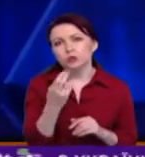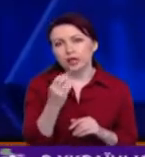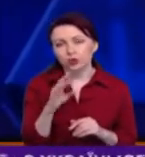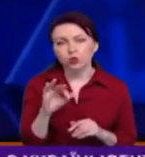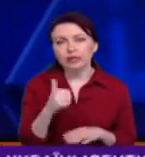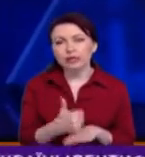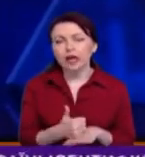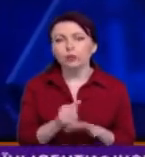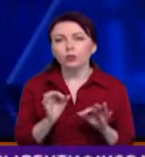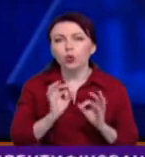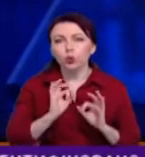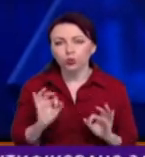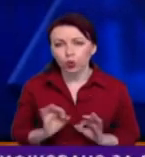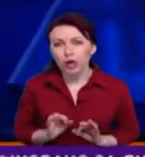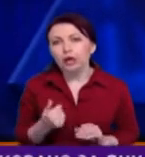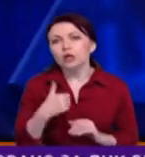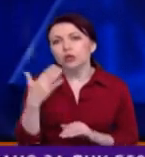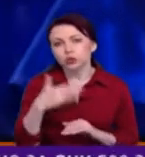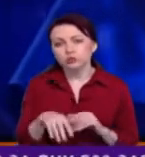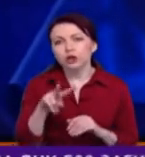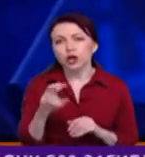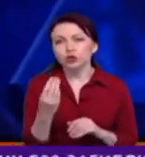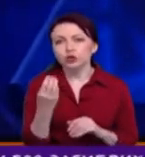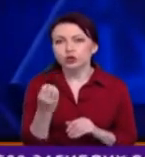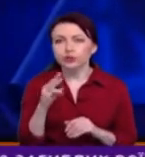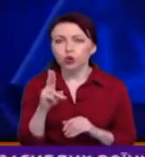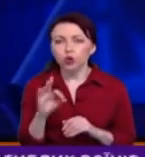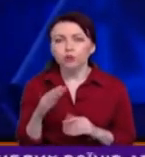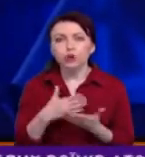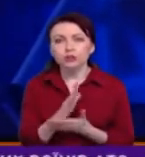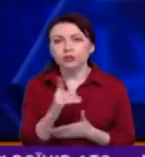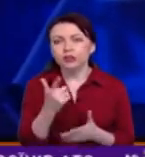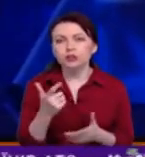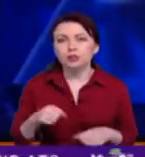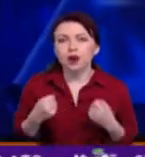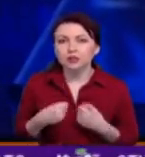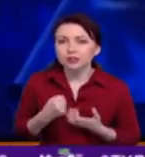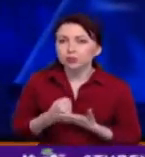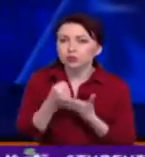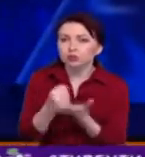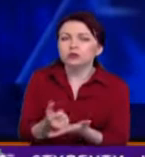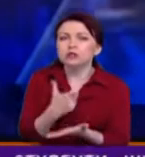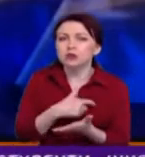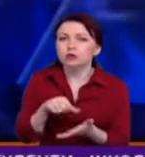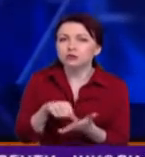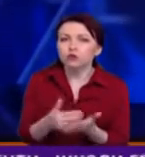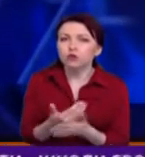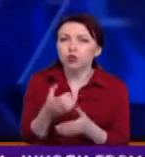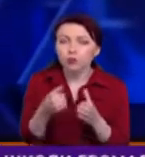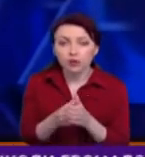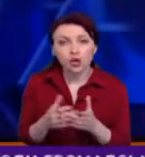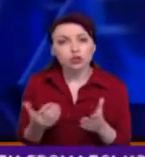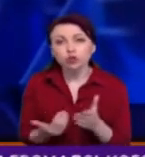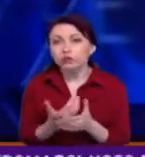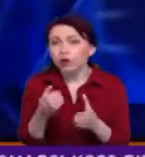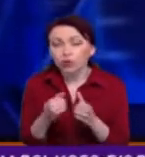розумію там Лещенка, як політика, який намагається позиціонувати себе як вже представник нової команди. Mm-hmm. Тільки оця нова команда чомусь